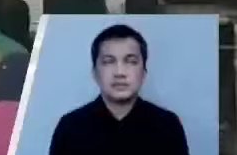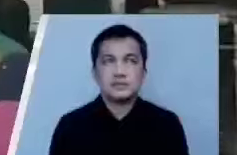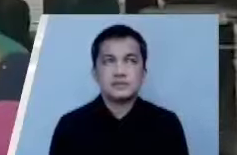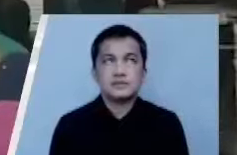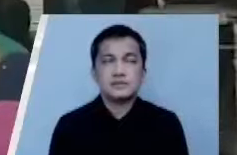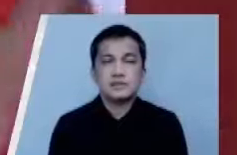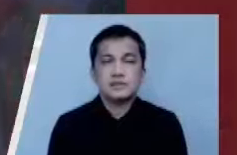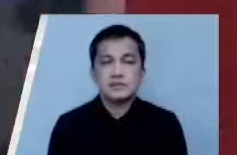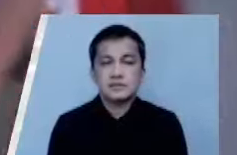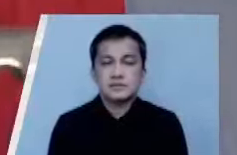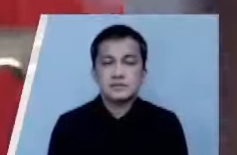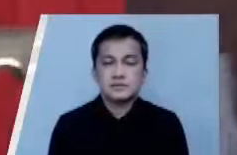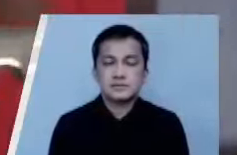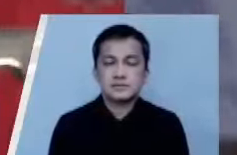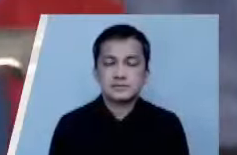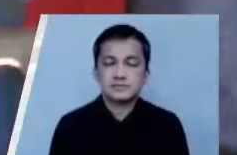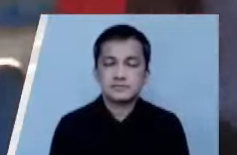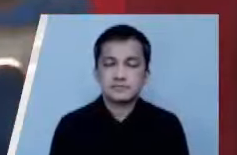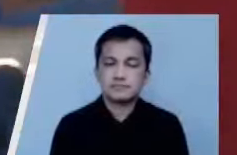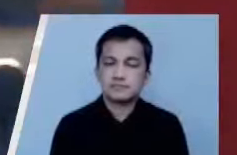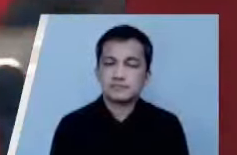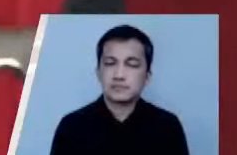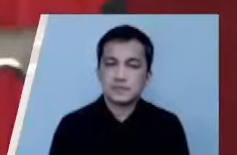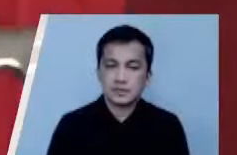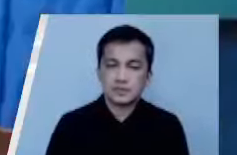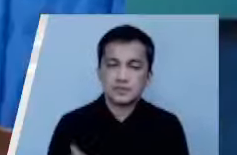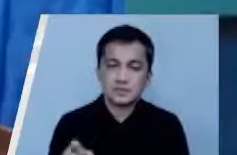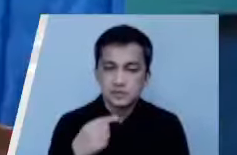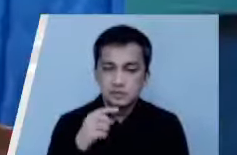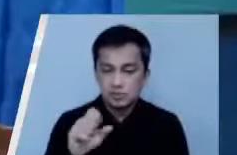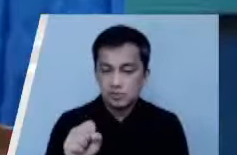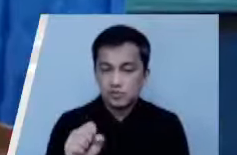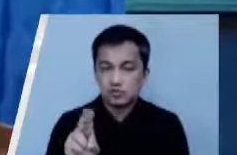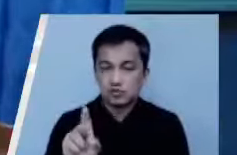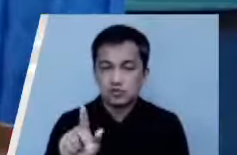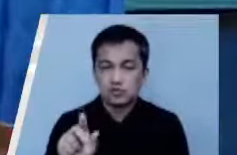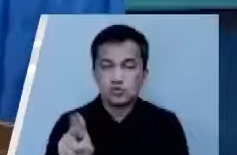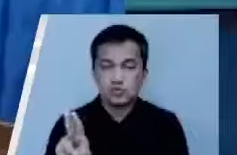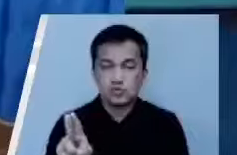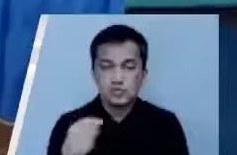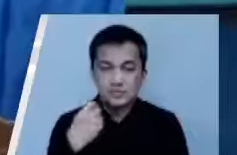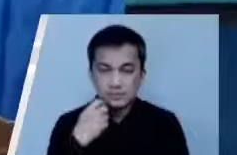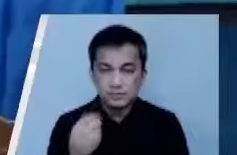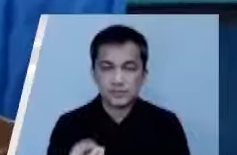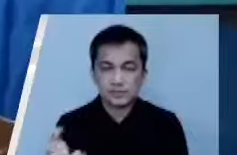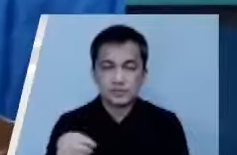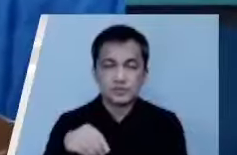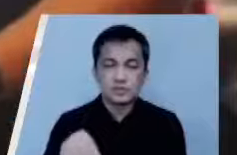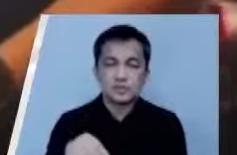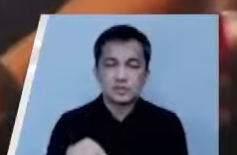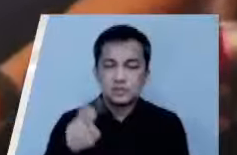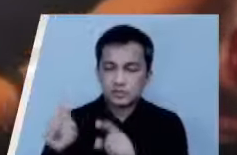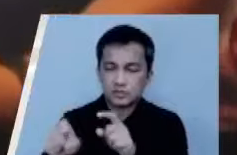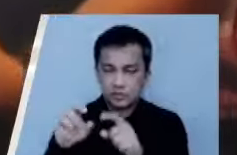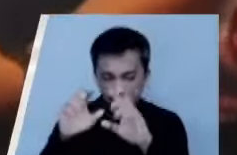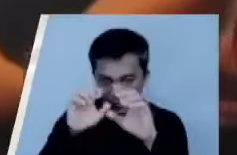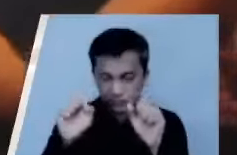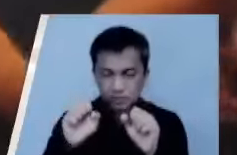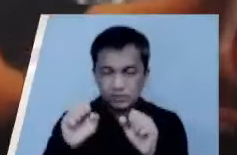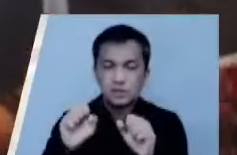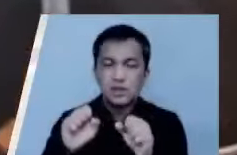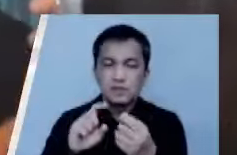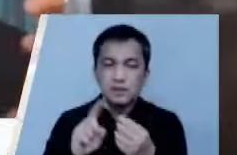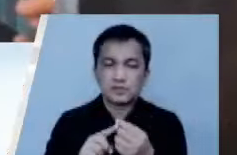mayrina Habang nasa suo para mamigay ng ayuda kaninang hapon natanong Ang pangulo tungkol sa mga plano dirs ng death Ed sa pamumuno na